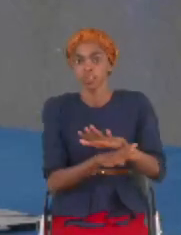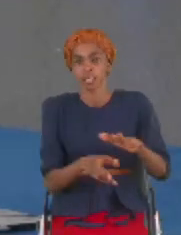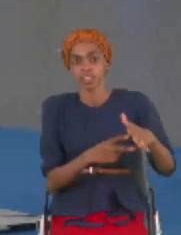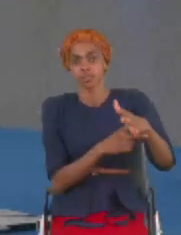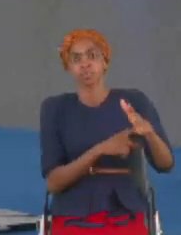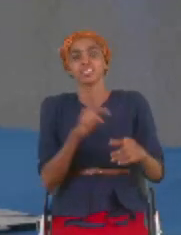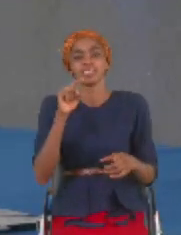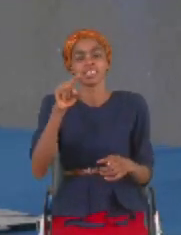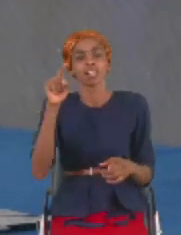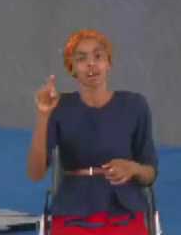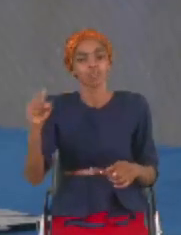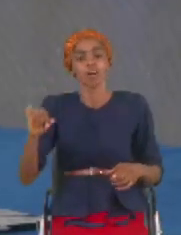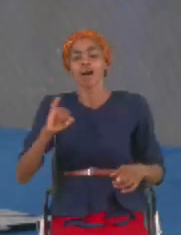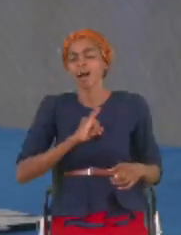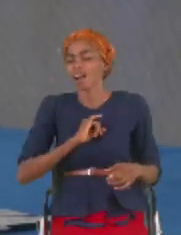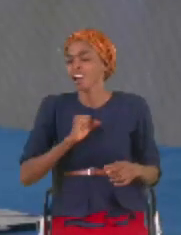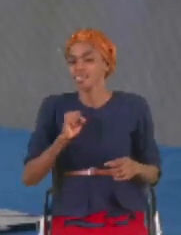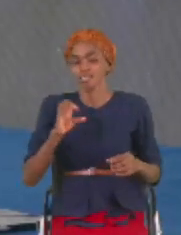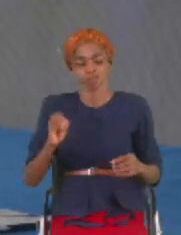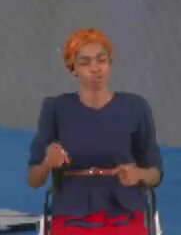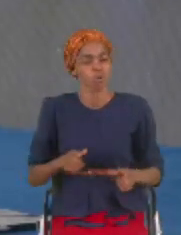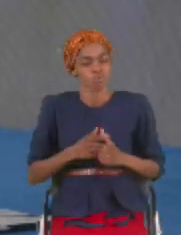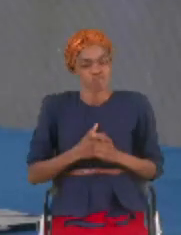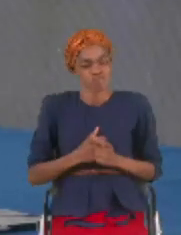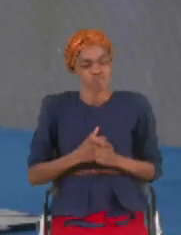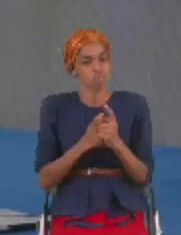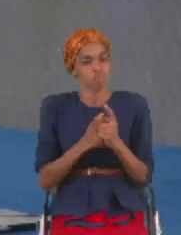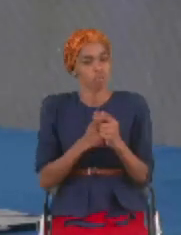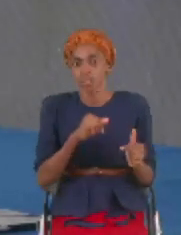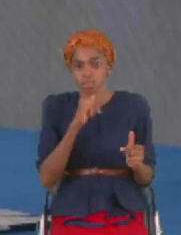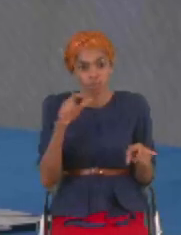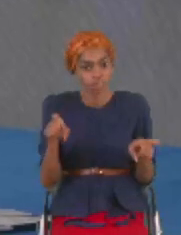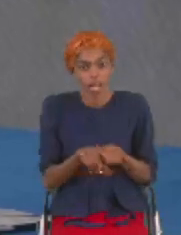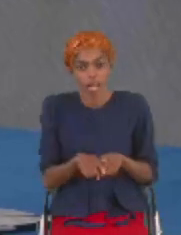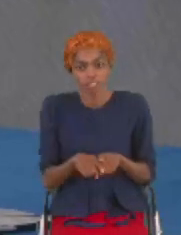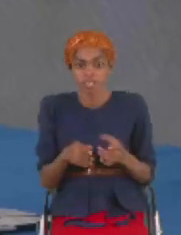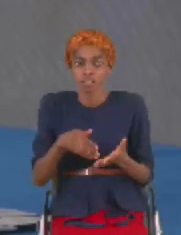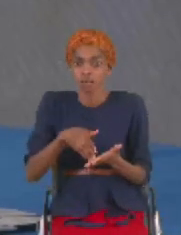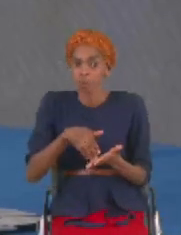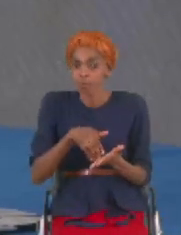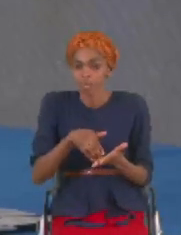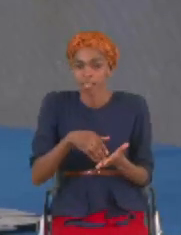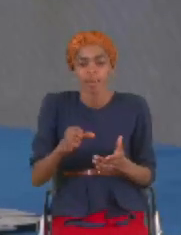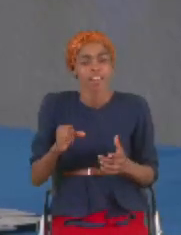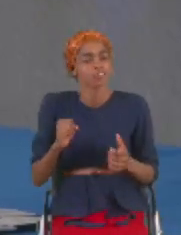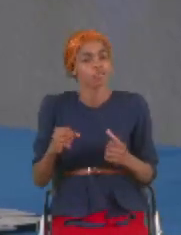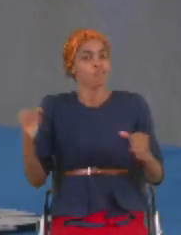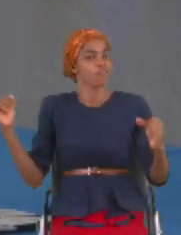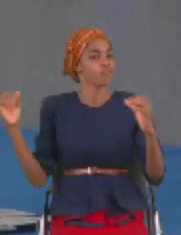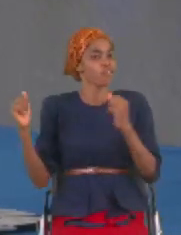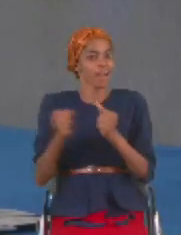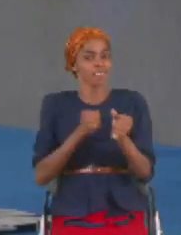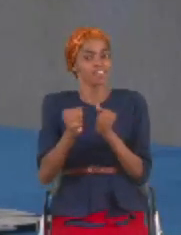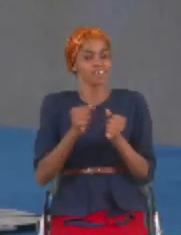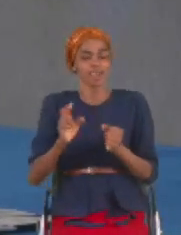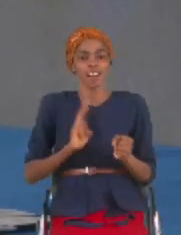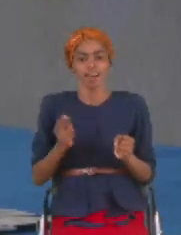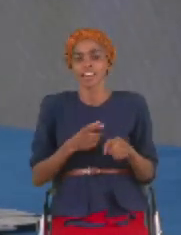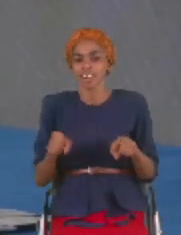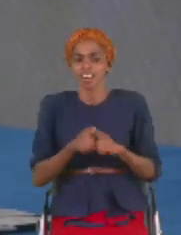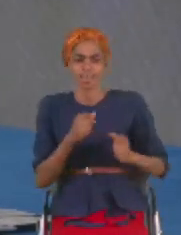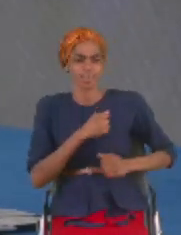moi donc je cours nos pas comme à la vente eu je frappe nos pas comme